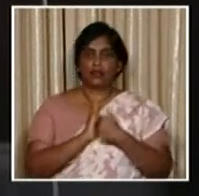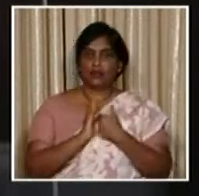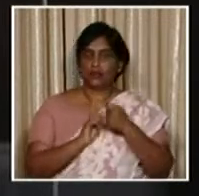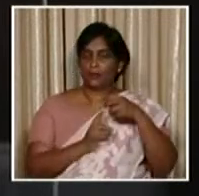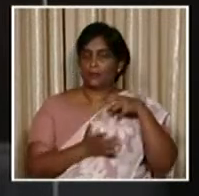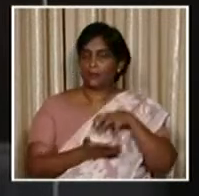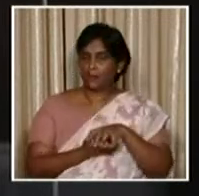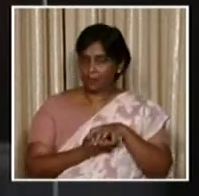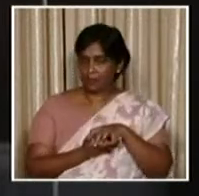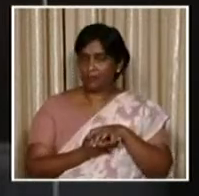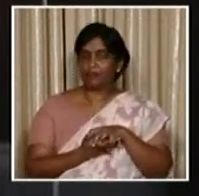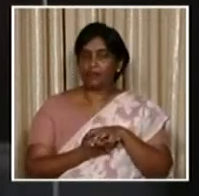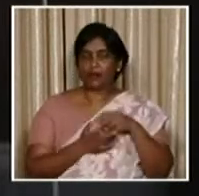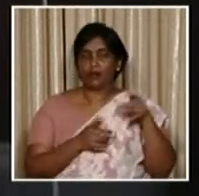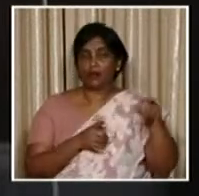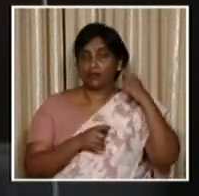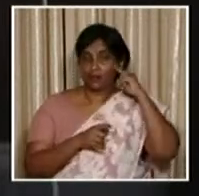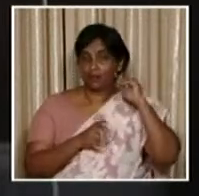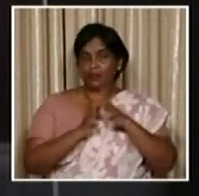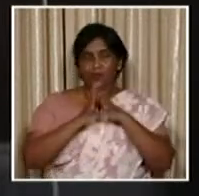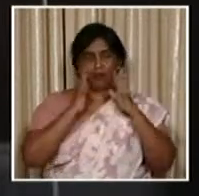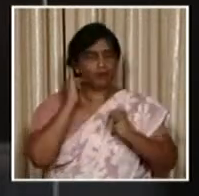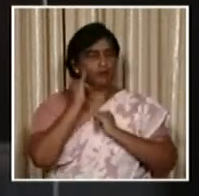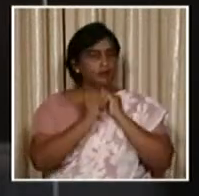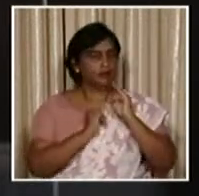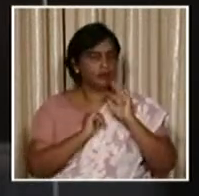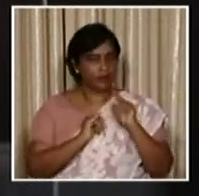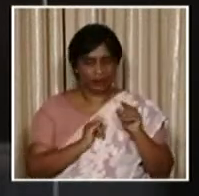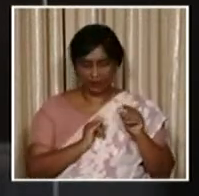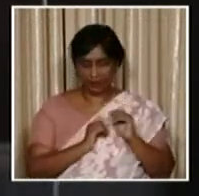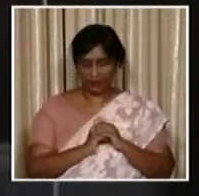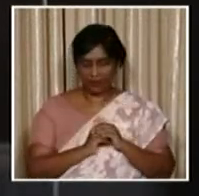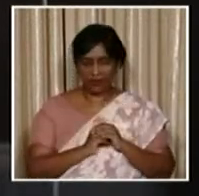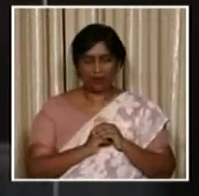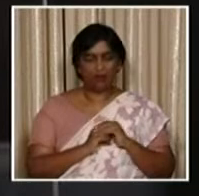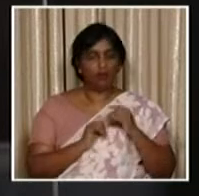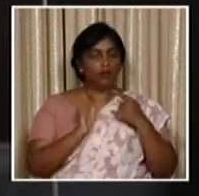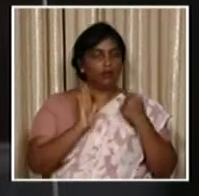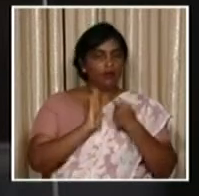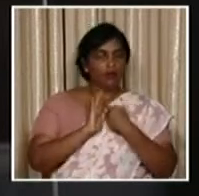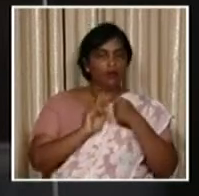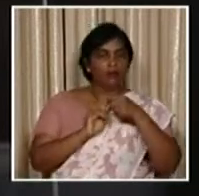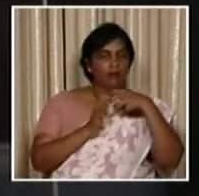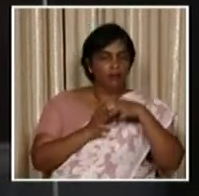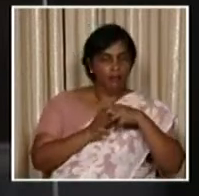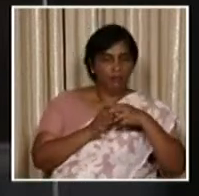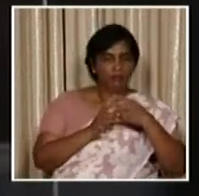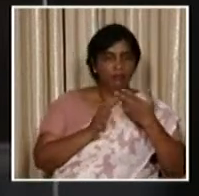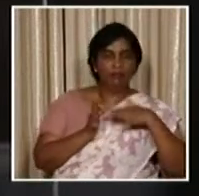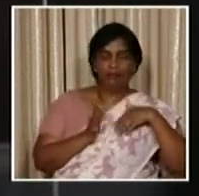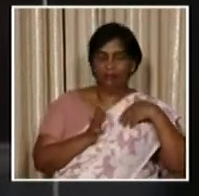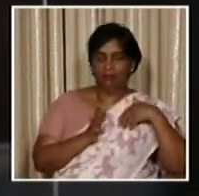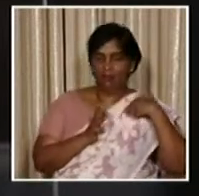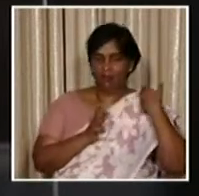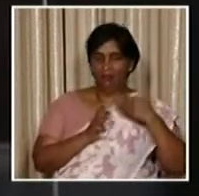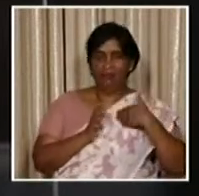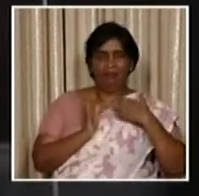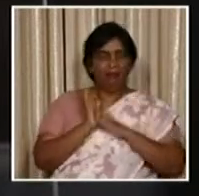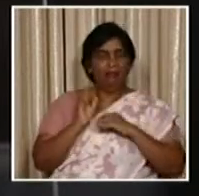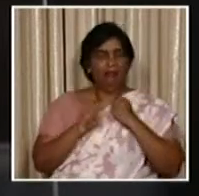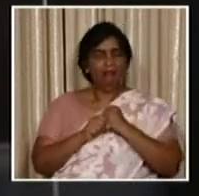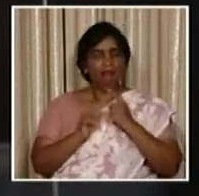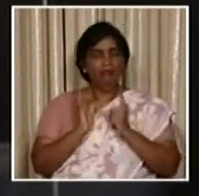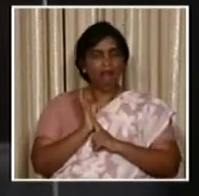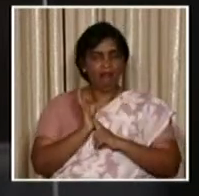palathi. Saharanage yuddha vishala chodana thibuna. Naginira palathi ewakata hitapu aanyapati Major General